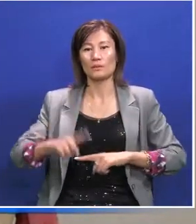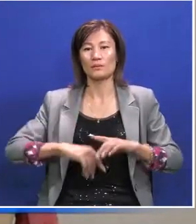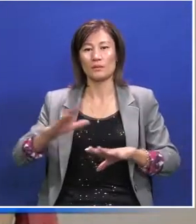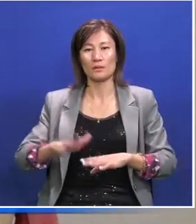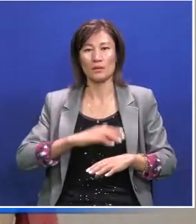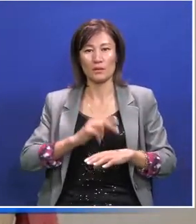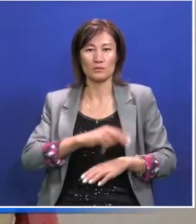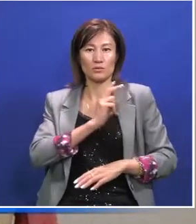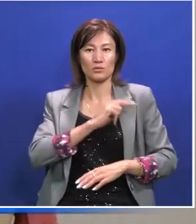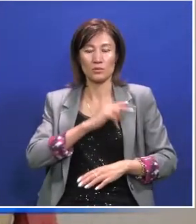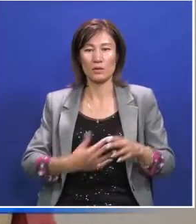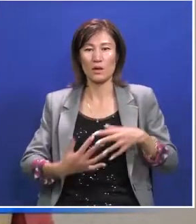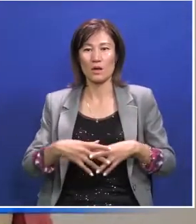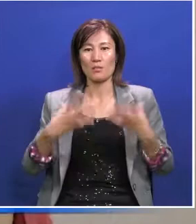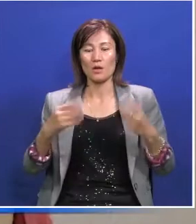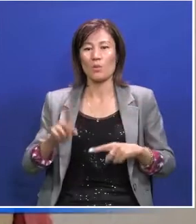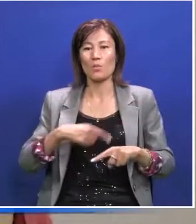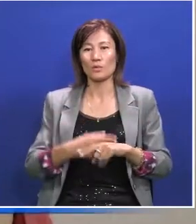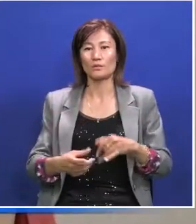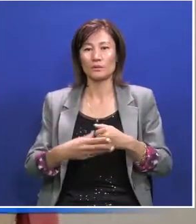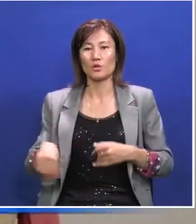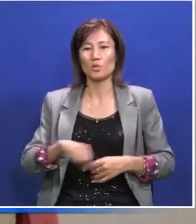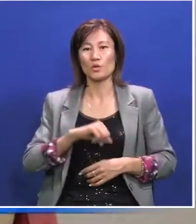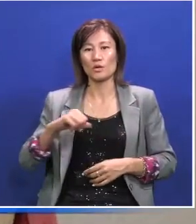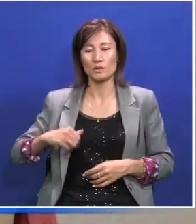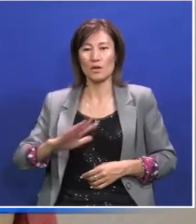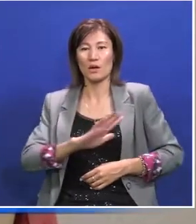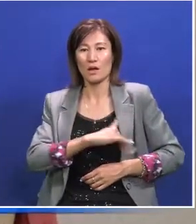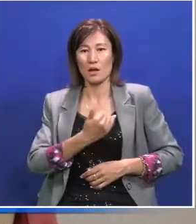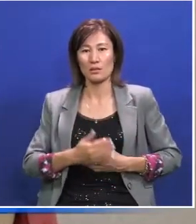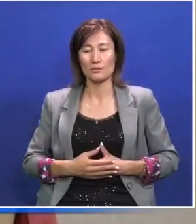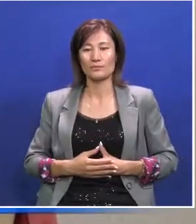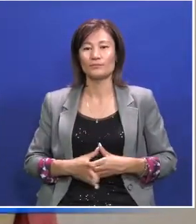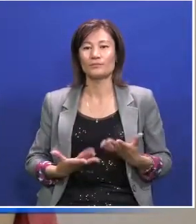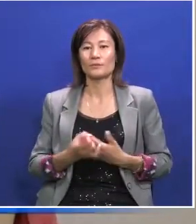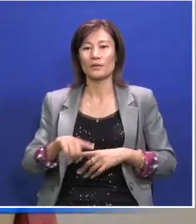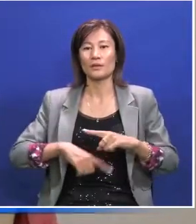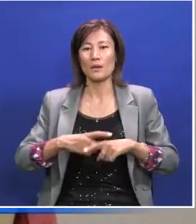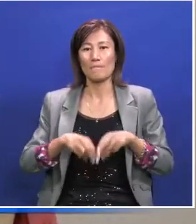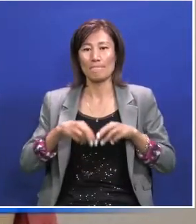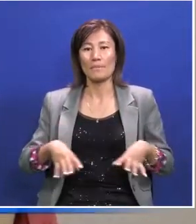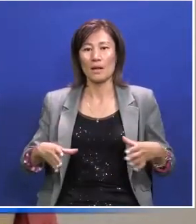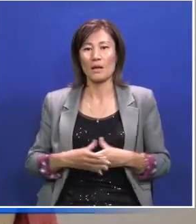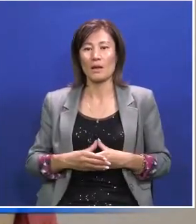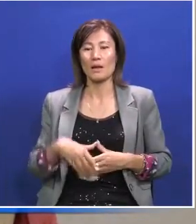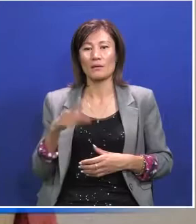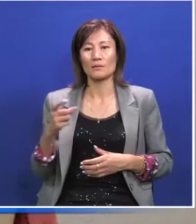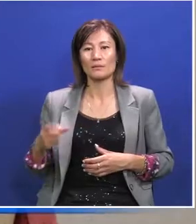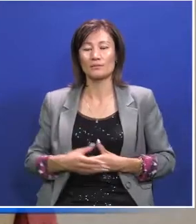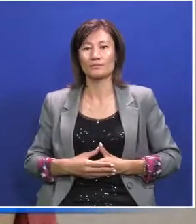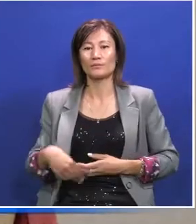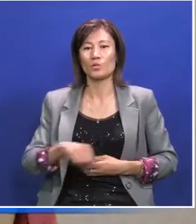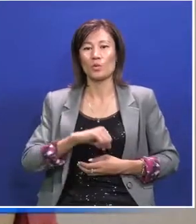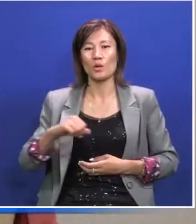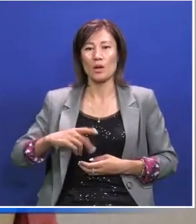жасады ауданымыз. Бұл жерде әркім өзінің еркіменен міндетті жаңағы мемлекет алдындағы адам жаңа өзінің